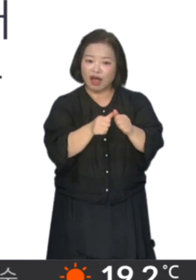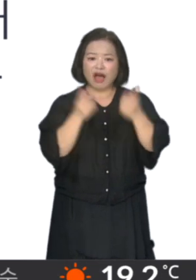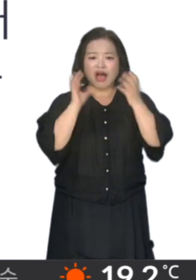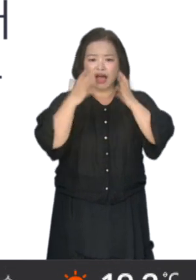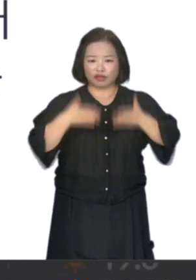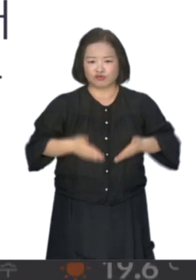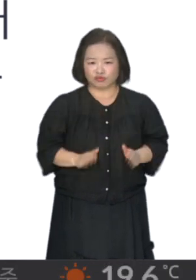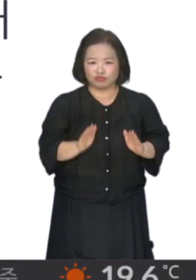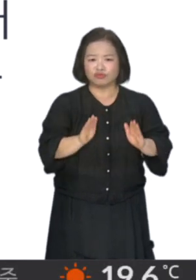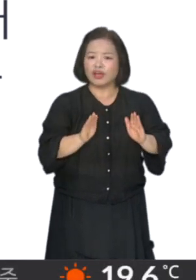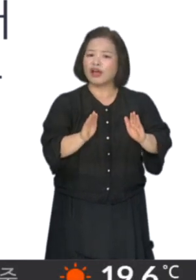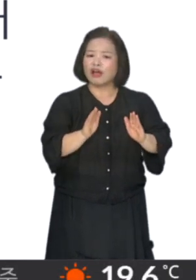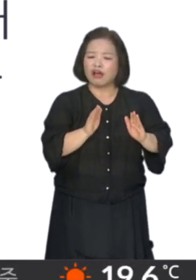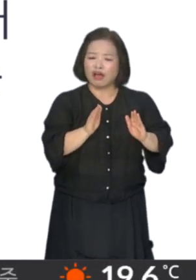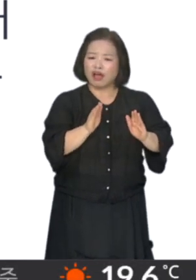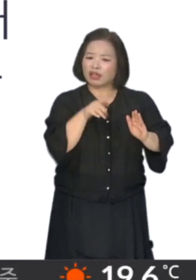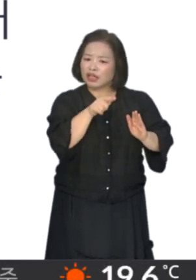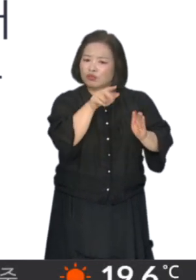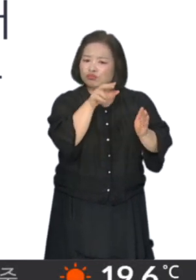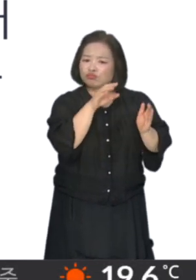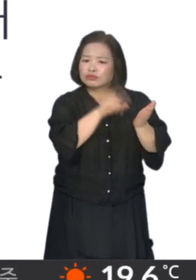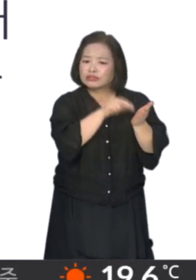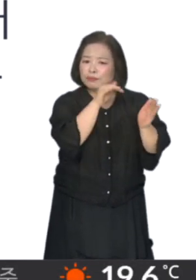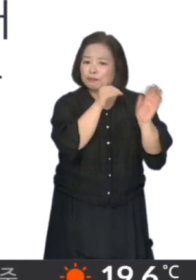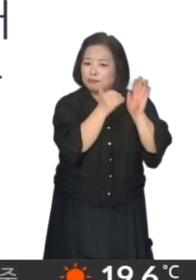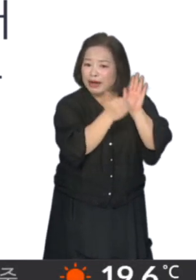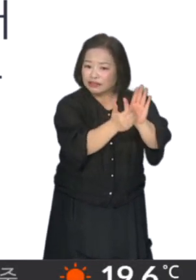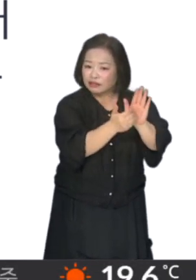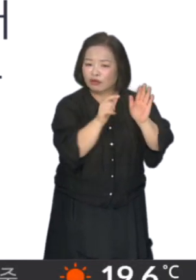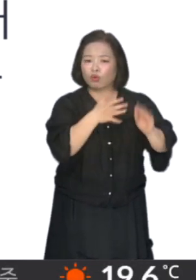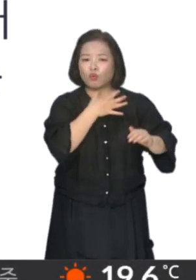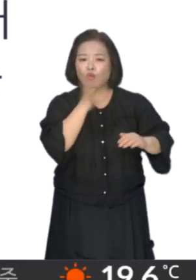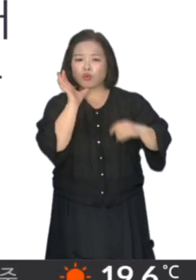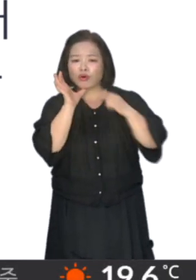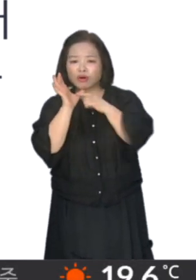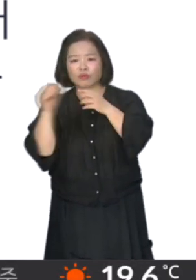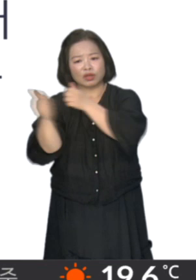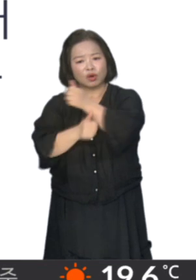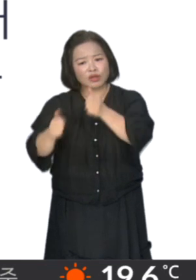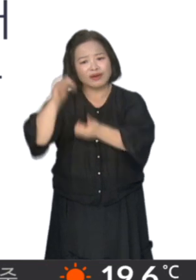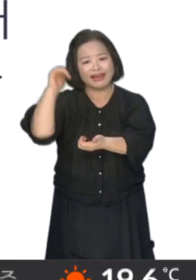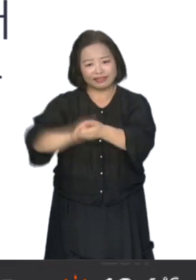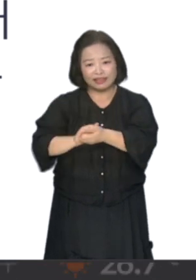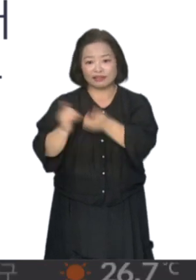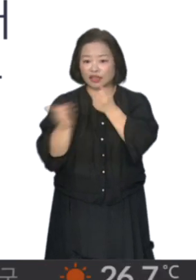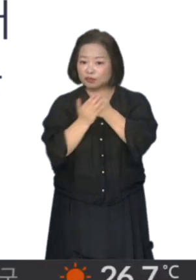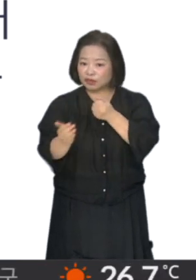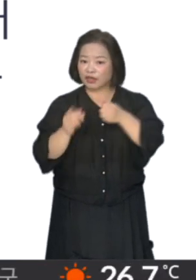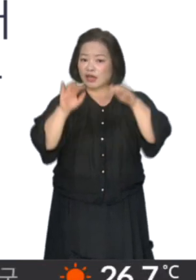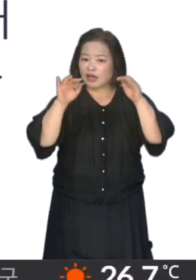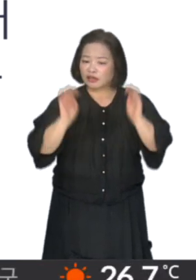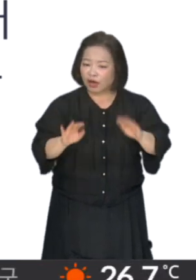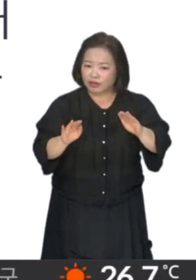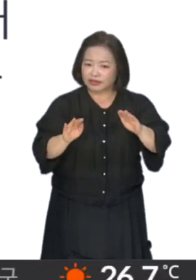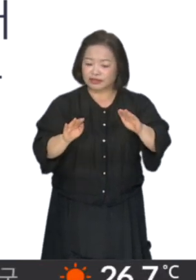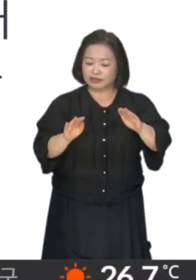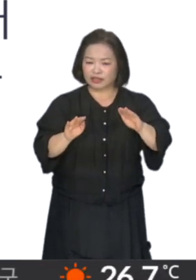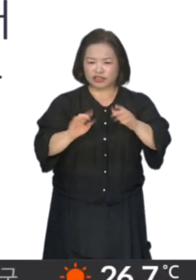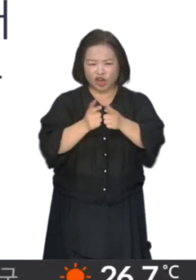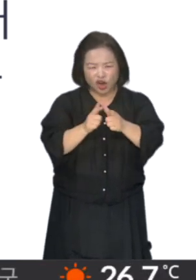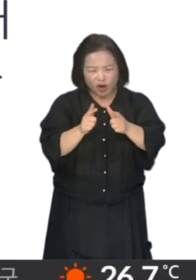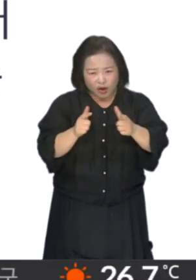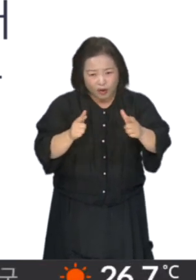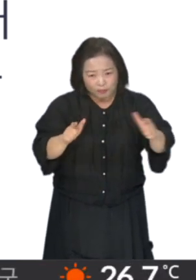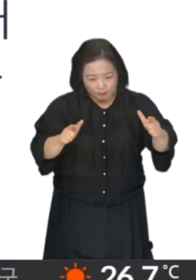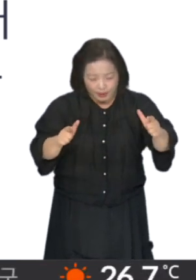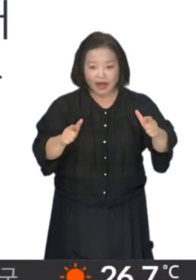저출산 고령사회위원회로는 한계가 있는 만큼 단순히 위원회를 강화하는 수준을 넘어 전 부처를 아우르는